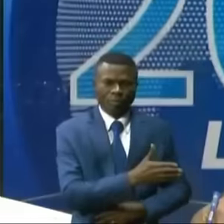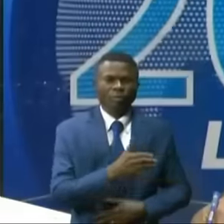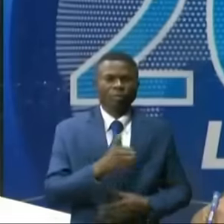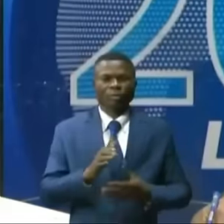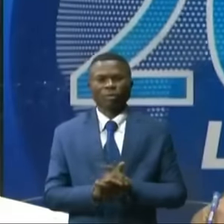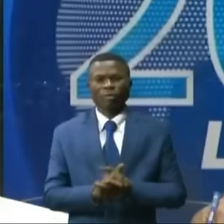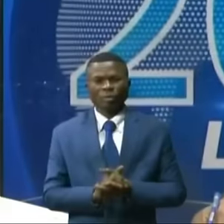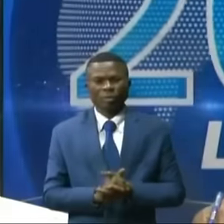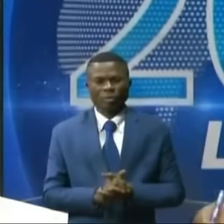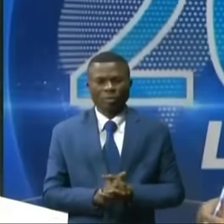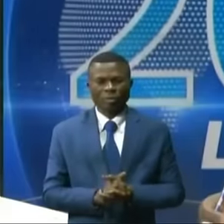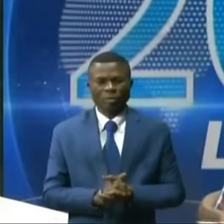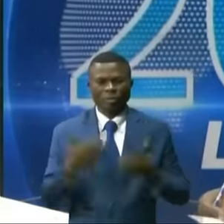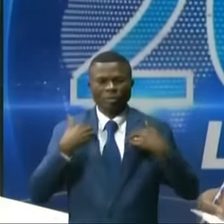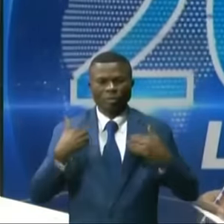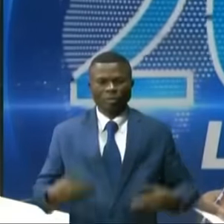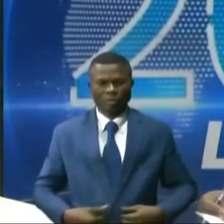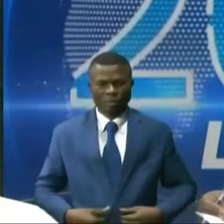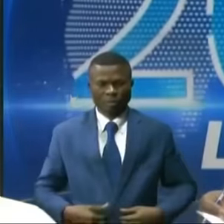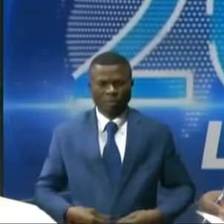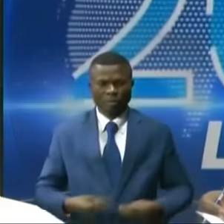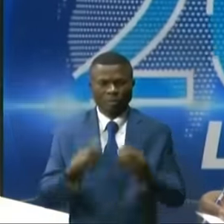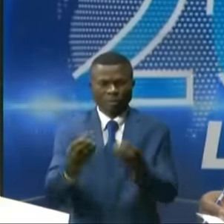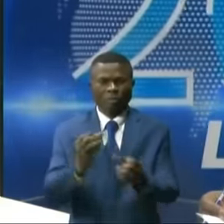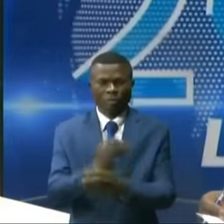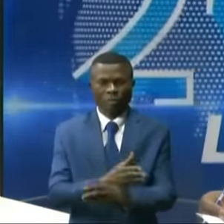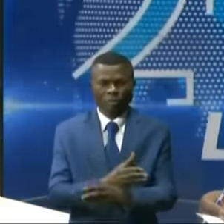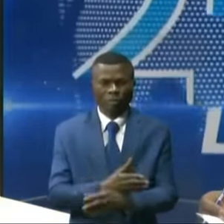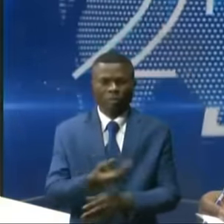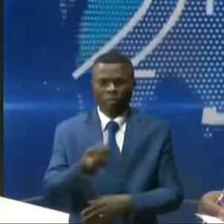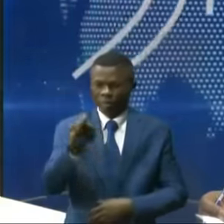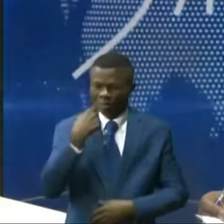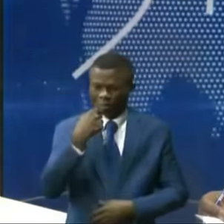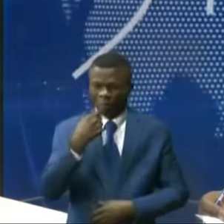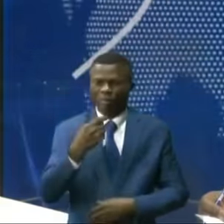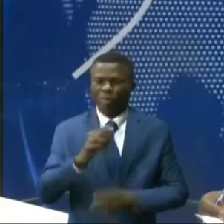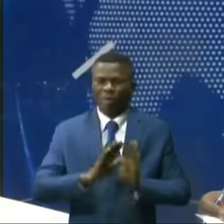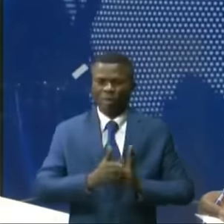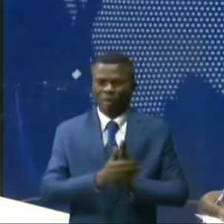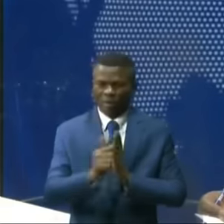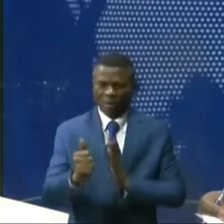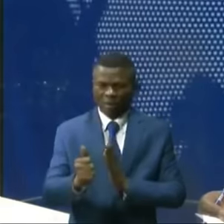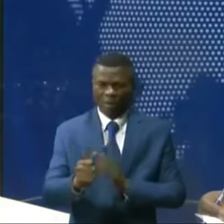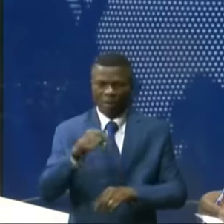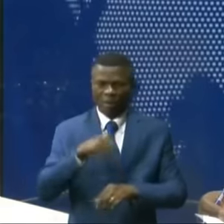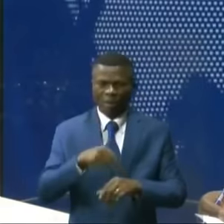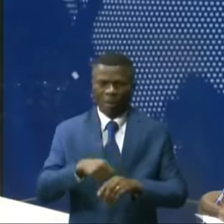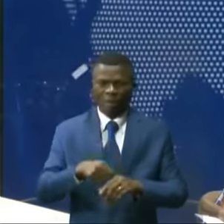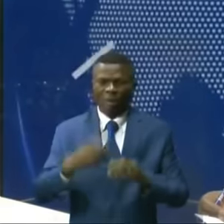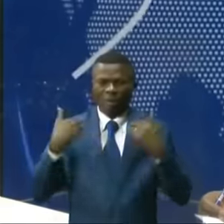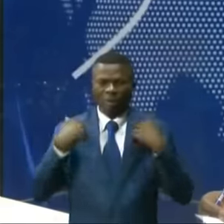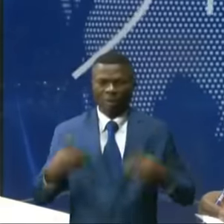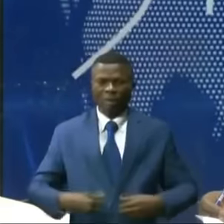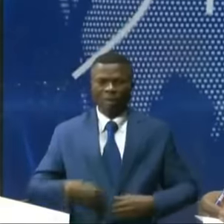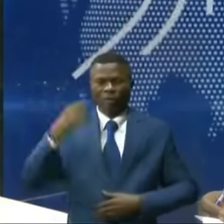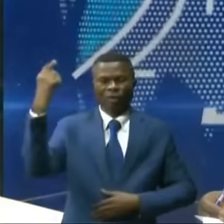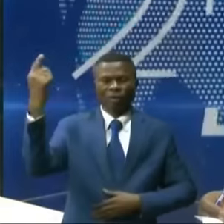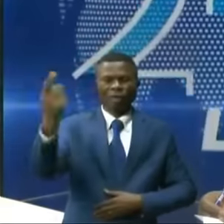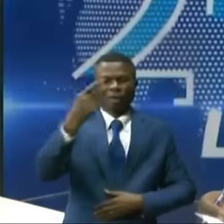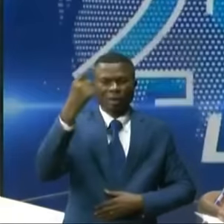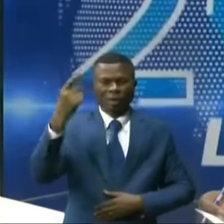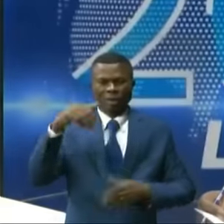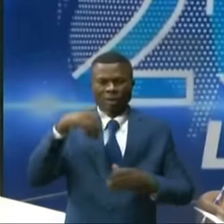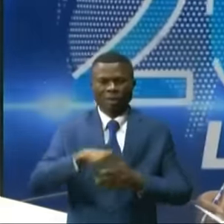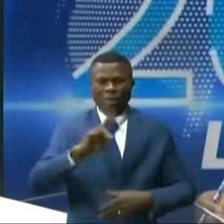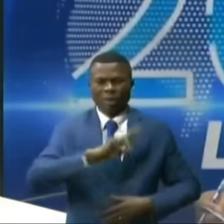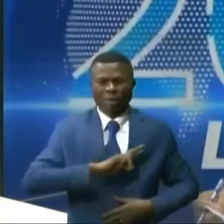membres santé rendre disponible le soin de santé de qualité à l'air de la couverture santé universelle en